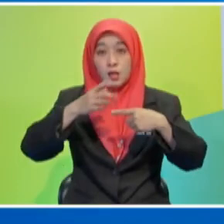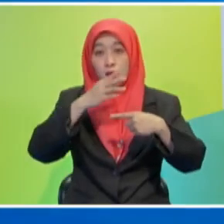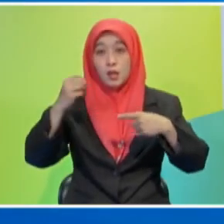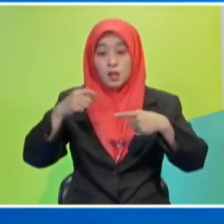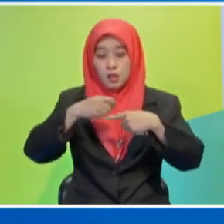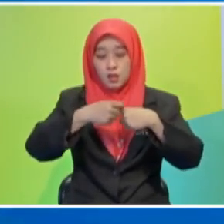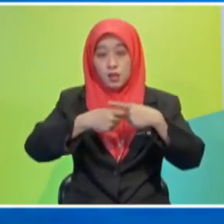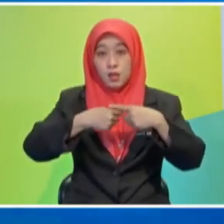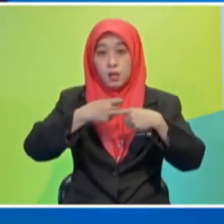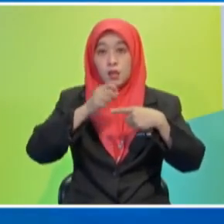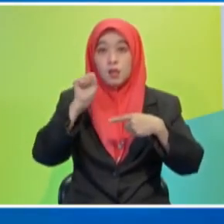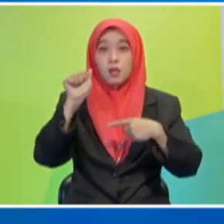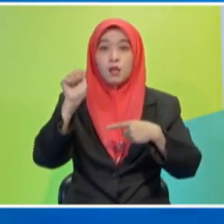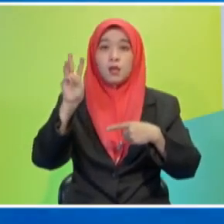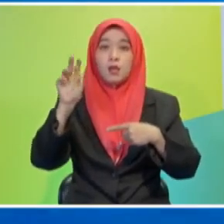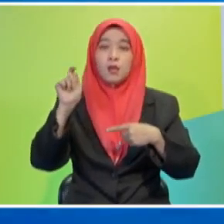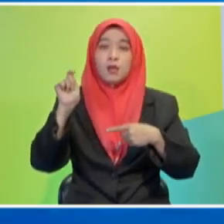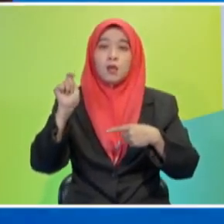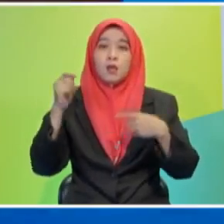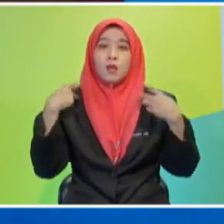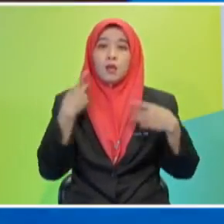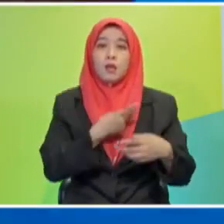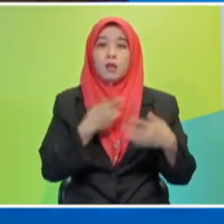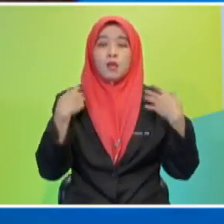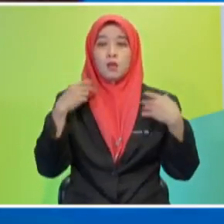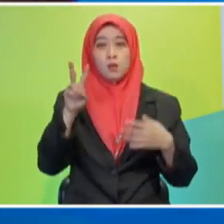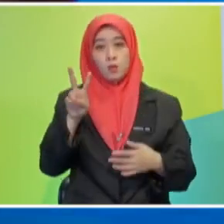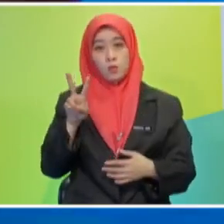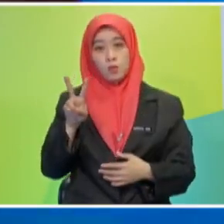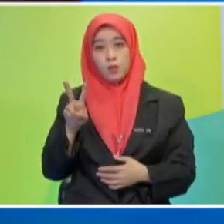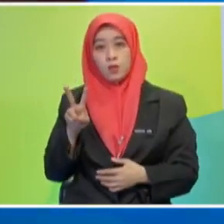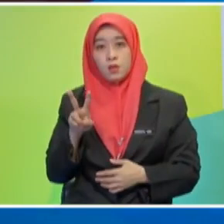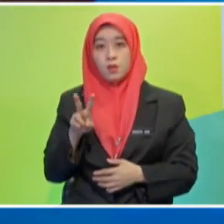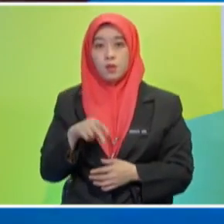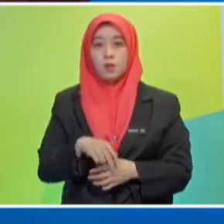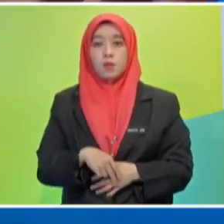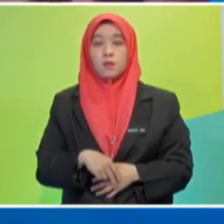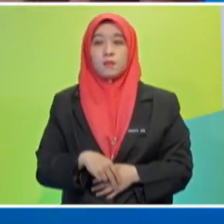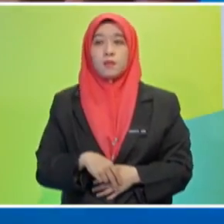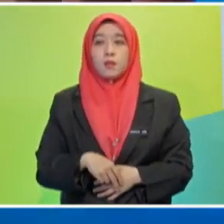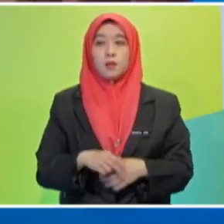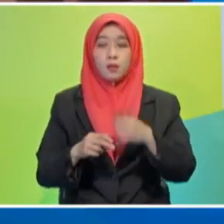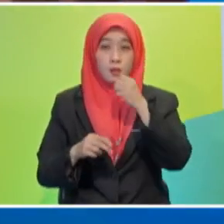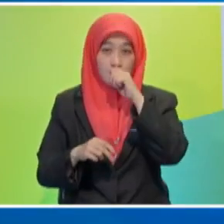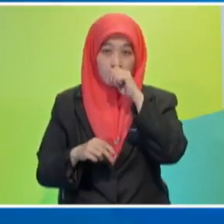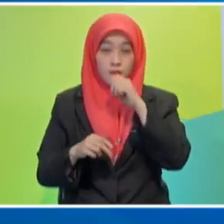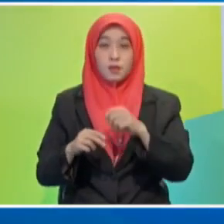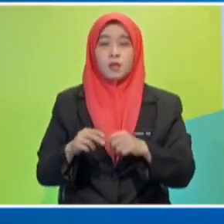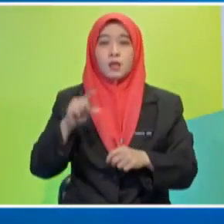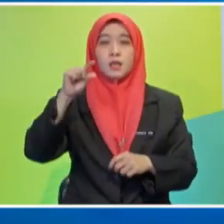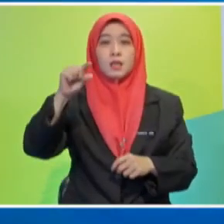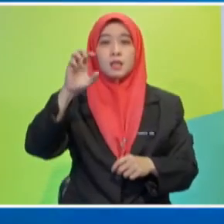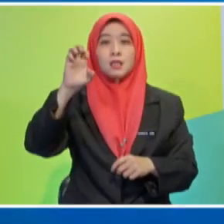ada kita ada gear. Gear, bagus. Satu lagi saya lupa lah, cikgu. Okey, lagi satu Pemacu. Bukan pemacu. Apa itu? Gegancu.